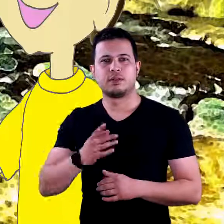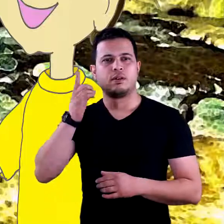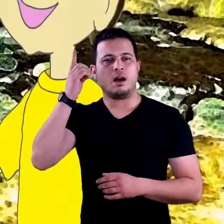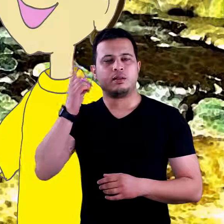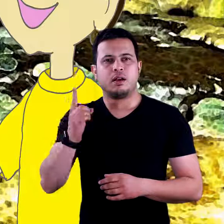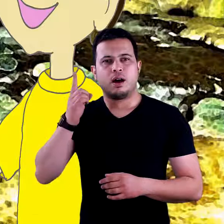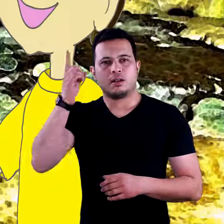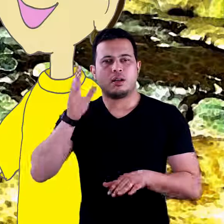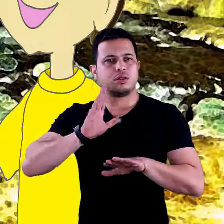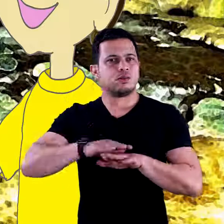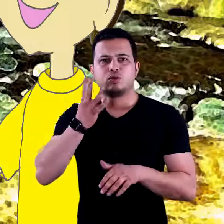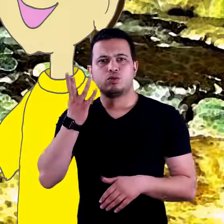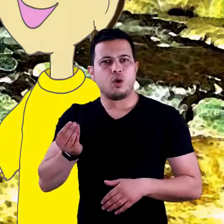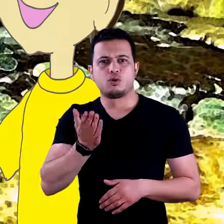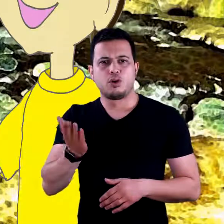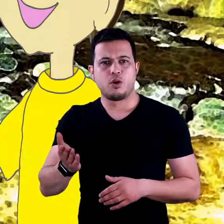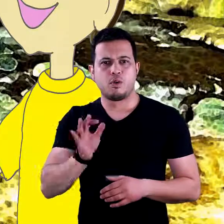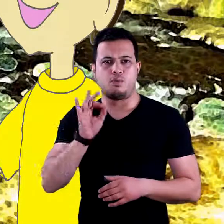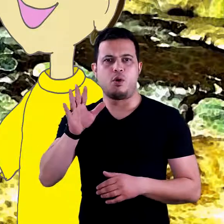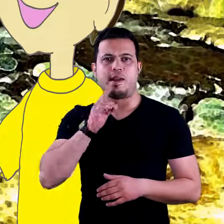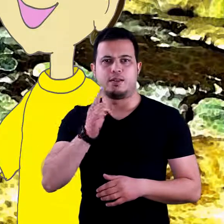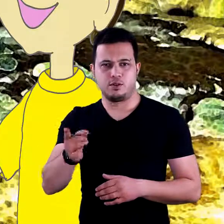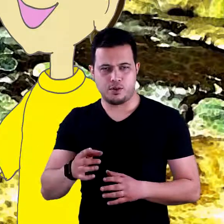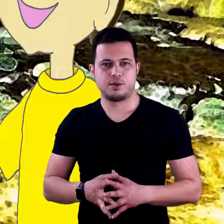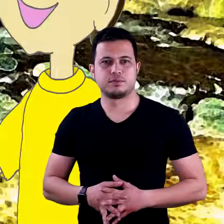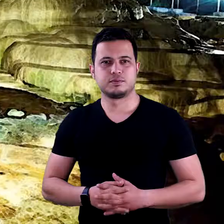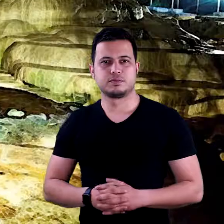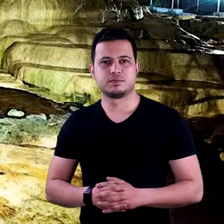Allah Allah, ne oluyor böyle?